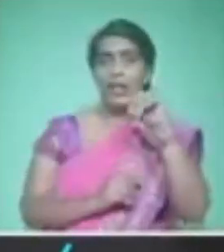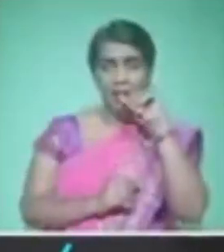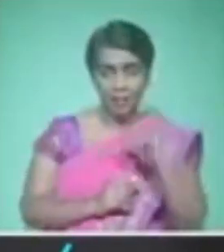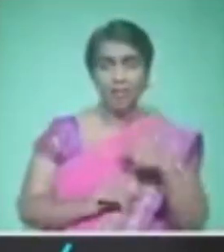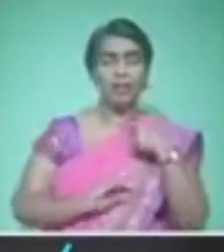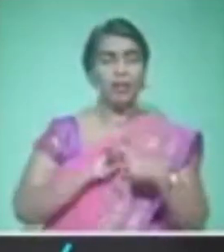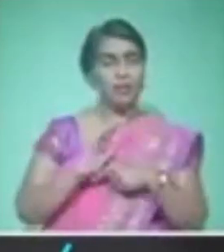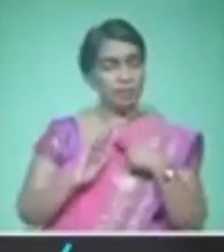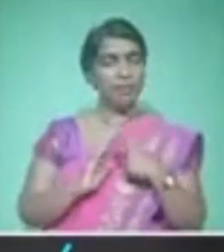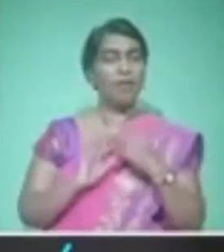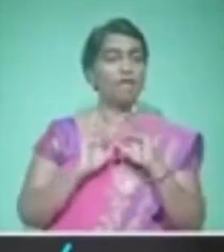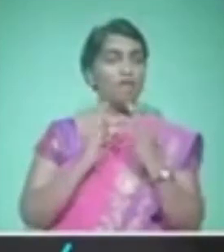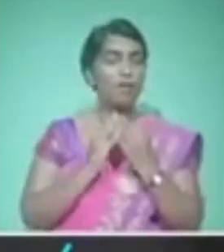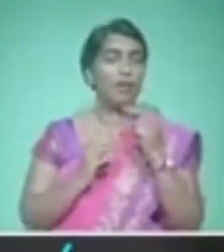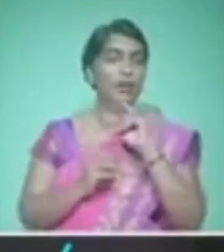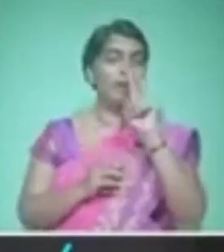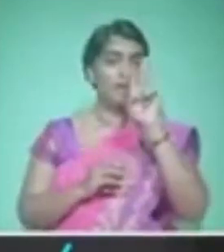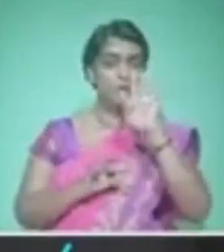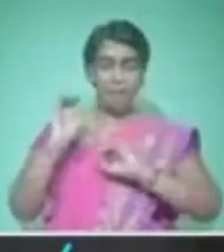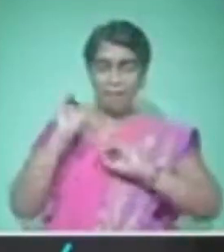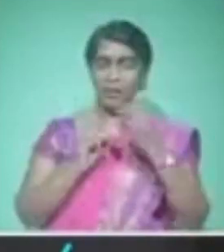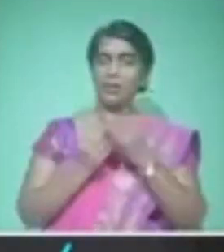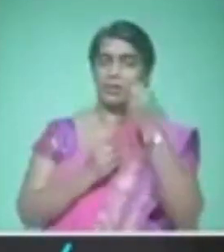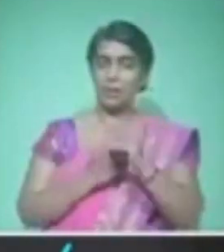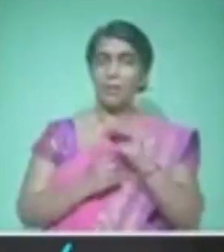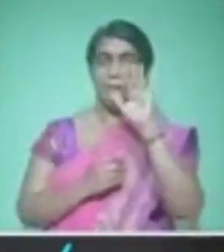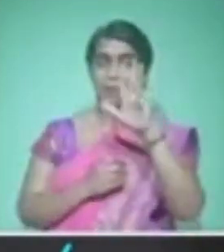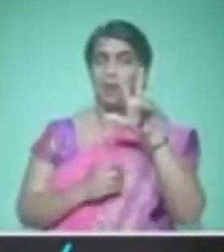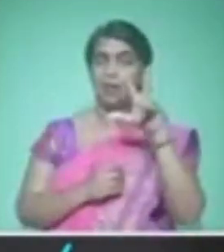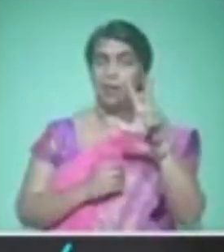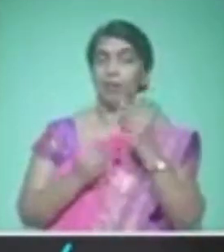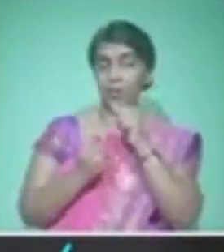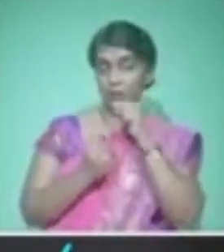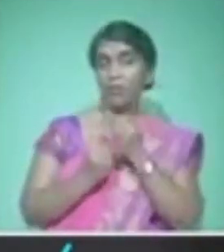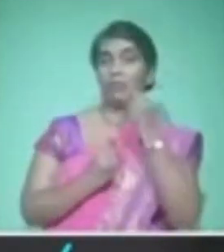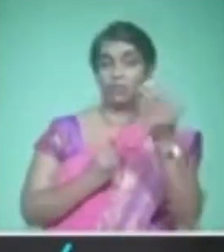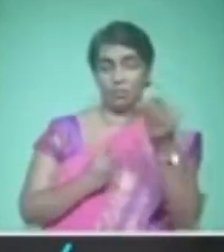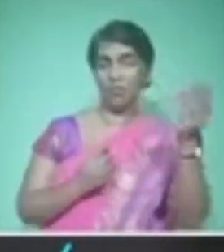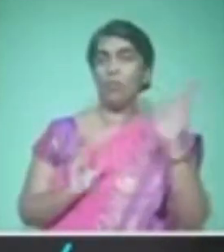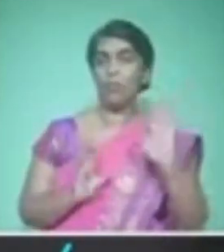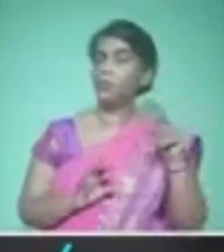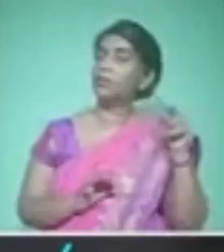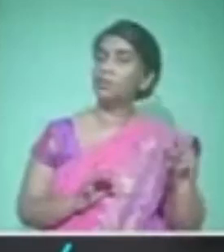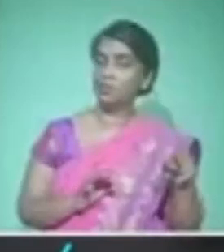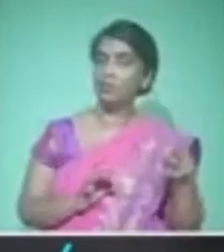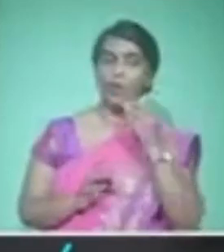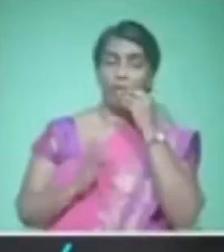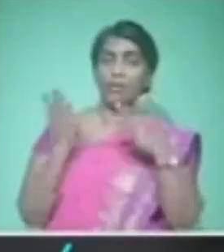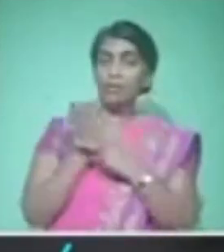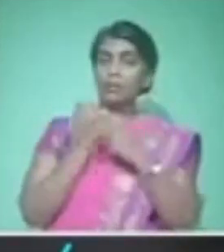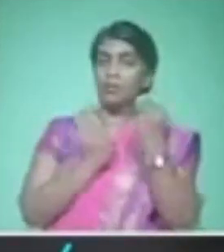රටේ පොල් 124 සමෘද්ධිය ලැබෙනවා. නමුත් 158ක් ඉන්නවා ලැබිය යුතු අය. ඒ වගේම